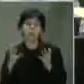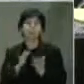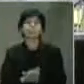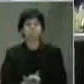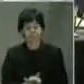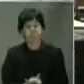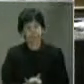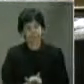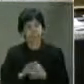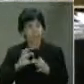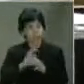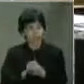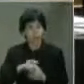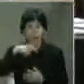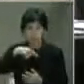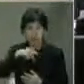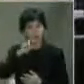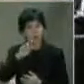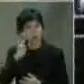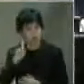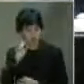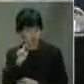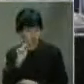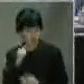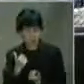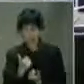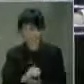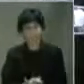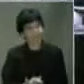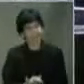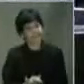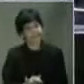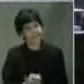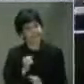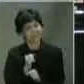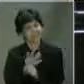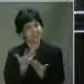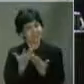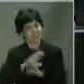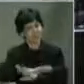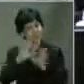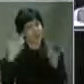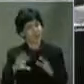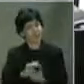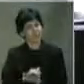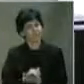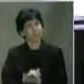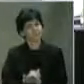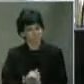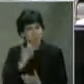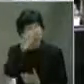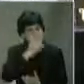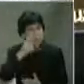าพระราชกำหนดในสถานการณ์ฉุกเฉินมันเลิกไปโดยปริยายนี่นาย